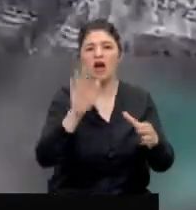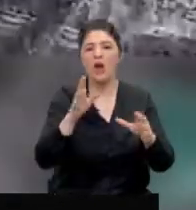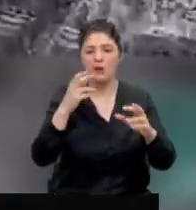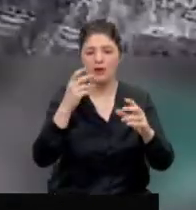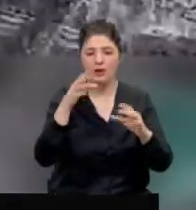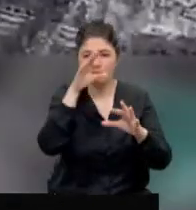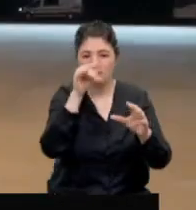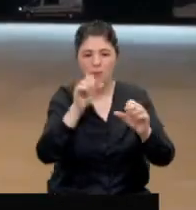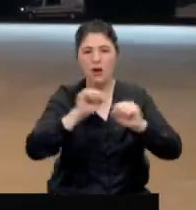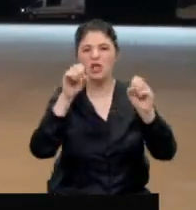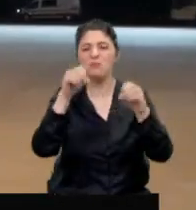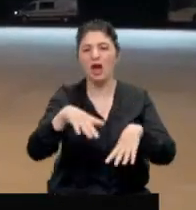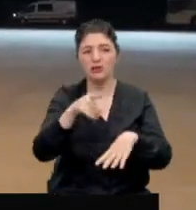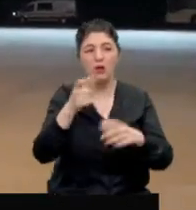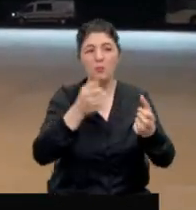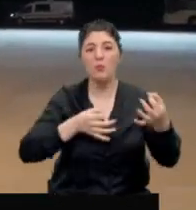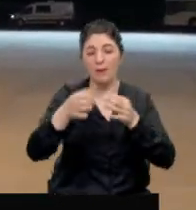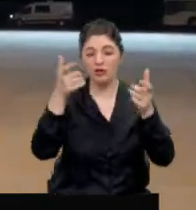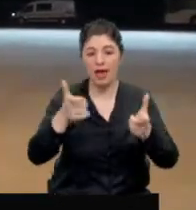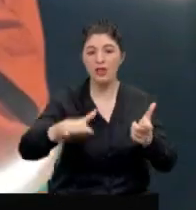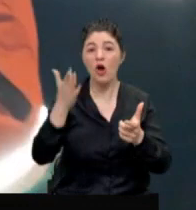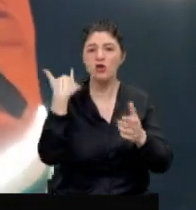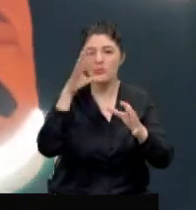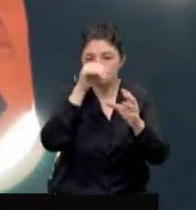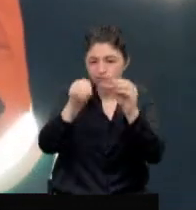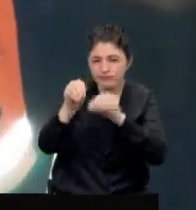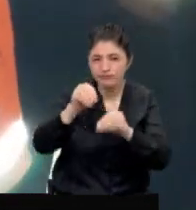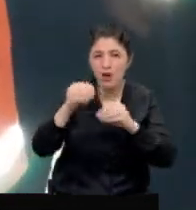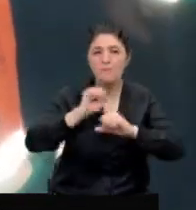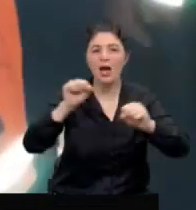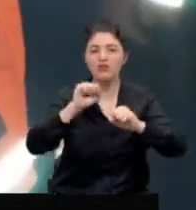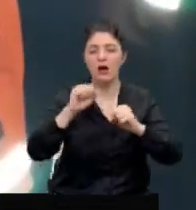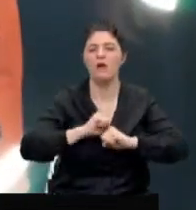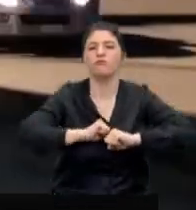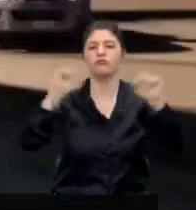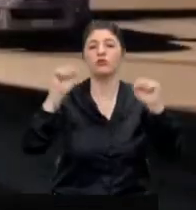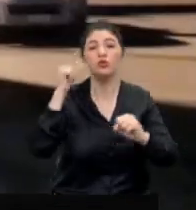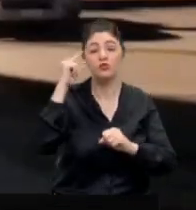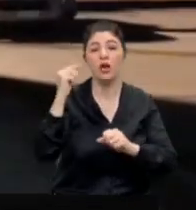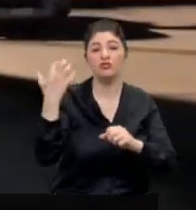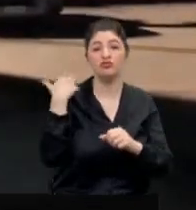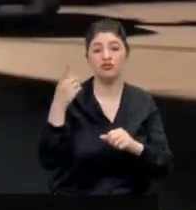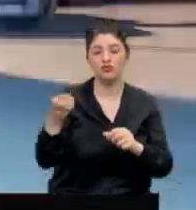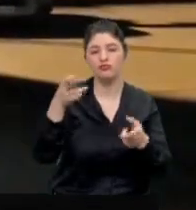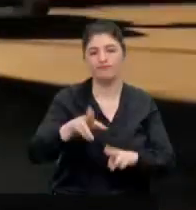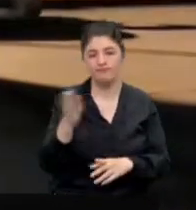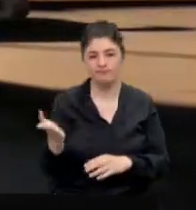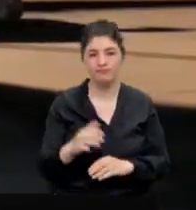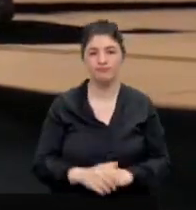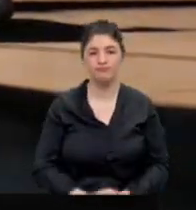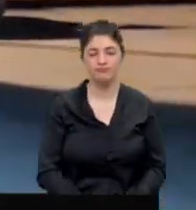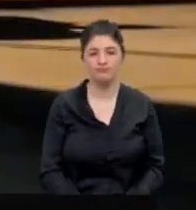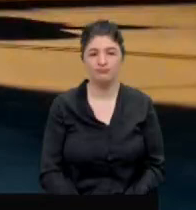tuzaklanmış patlayıcılar bıraktı. Harekat bölgesinde önceden tuzaklanmış el yapımı patlayıcı patladı. Uzman çavuş Aygün Çakar şehit oldu.